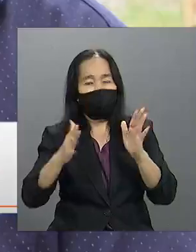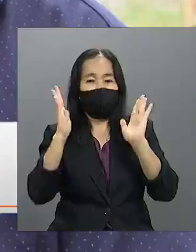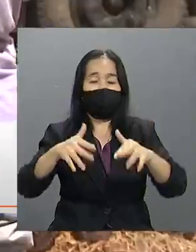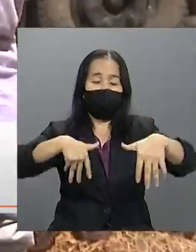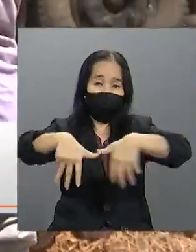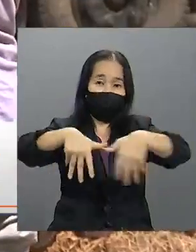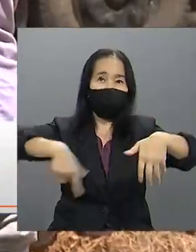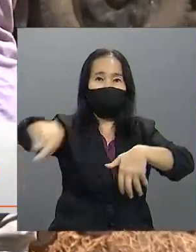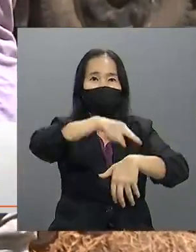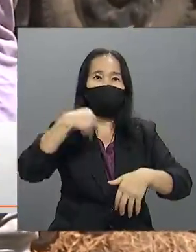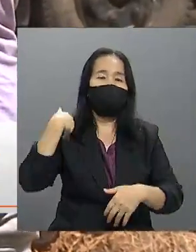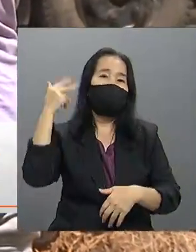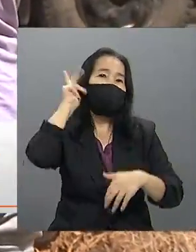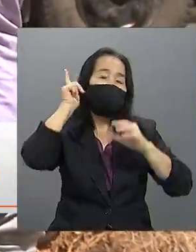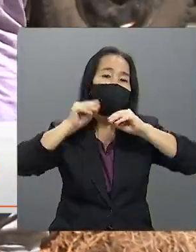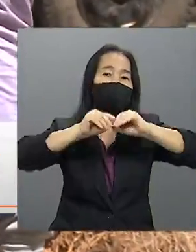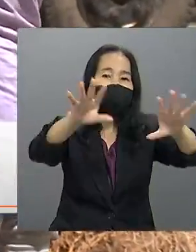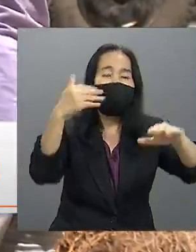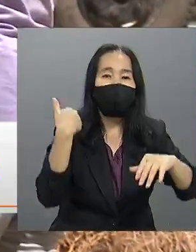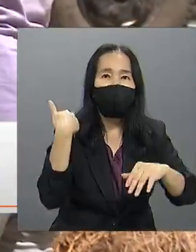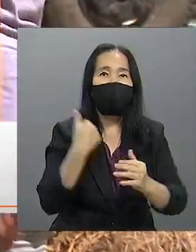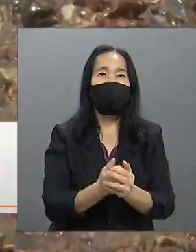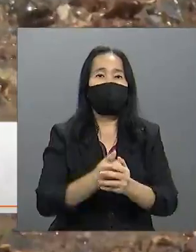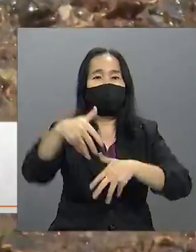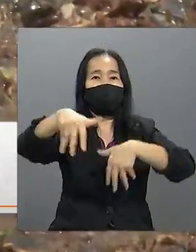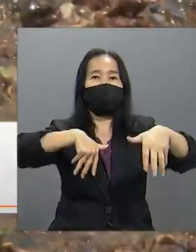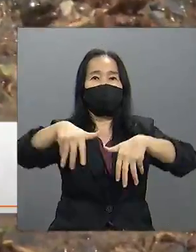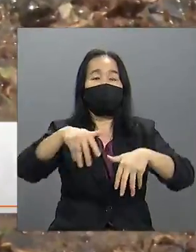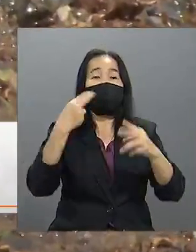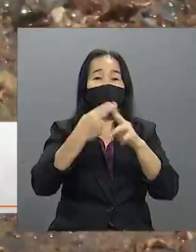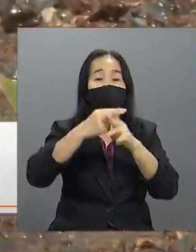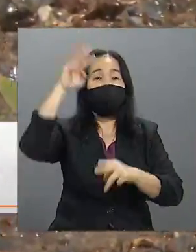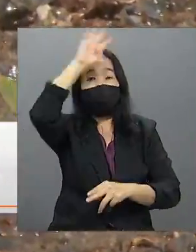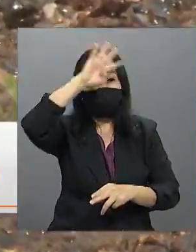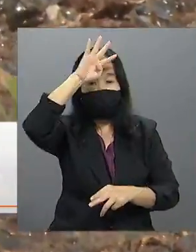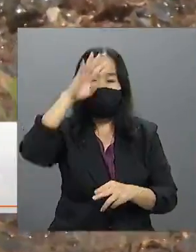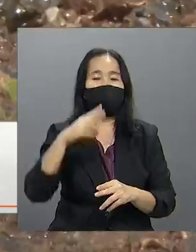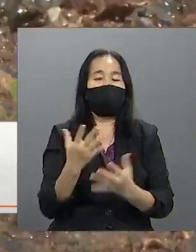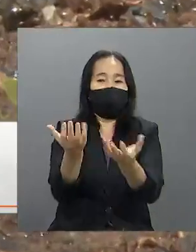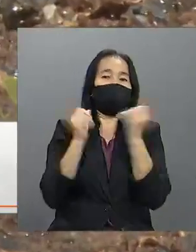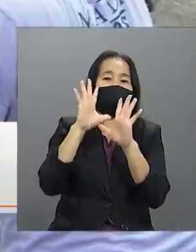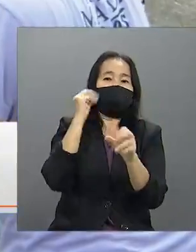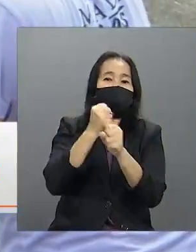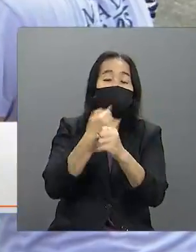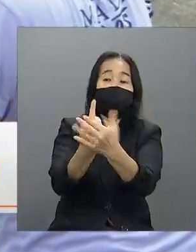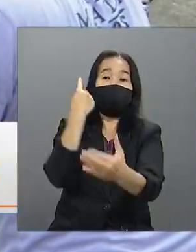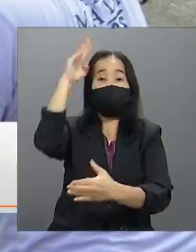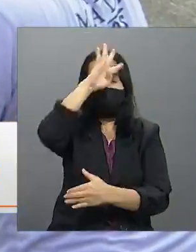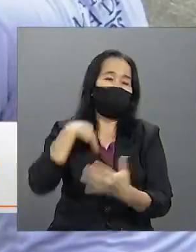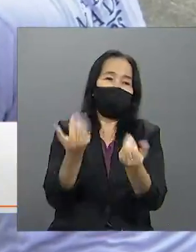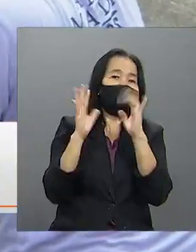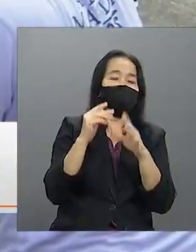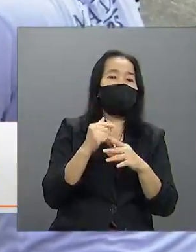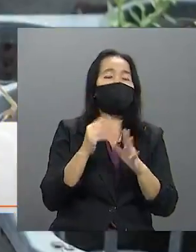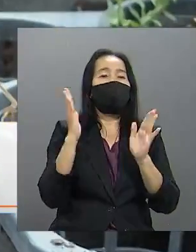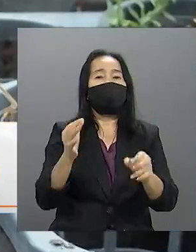วออกไปคนในชุมชนก็ใครที่ขึ้นชื่อว่าคลองเตยเขาก็จะให้ไม่ให้ไปทำงานเลย ก็เลยทุกคนก็แทบจะตกงาน